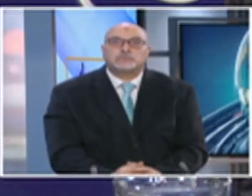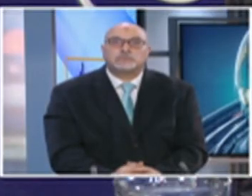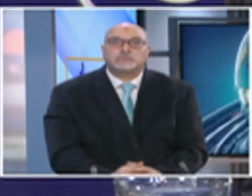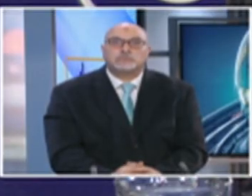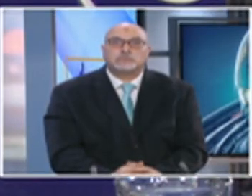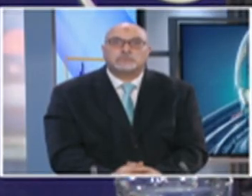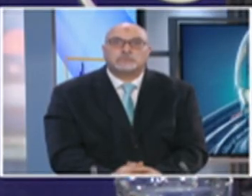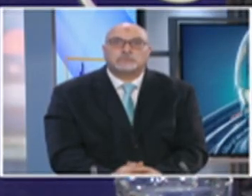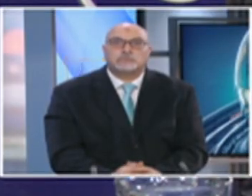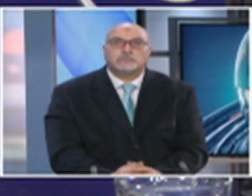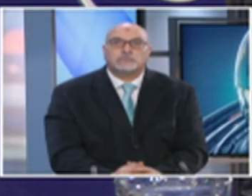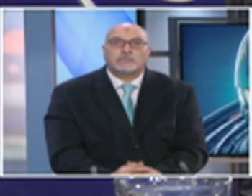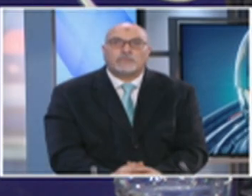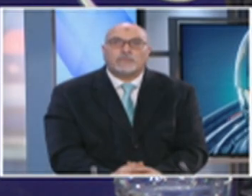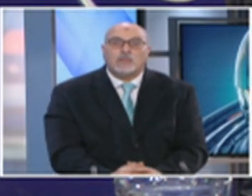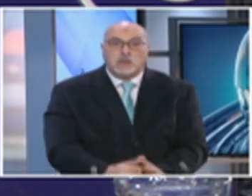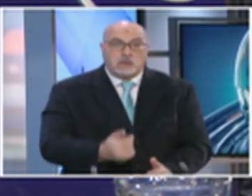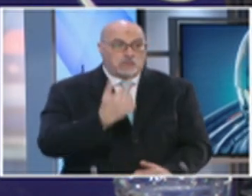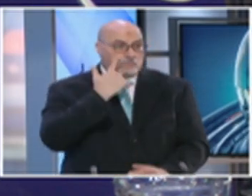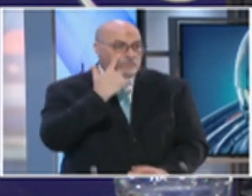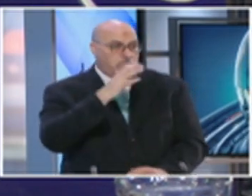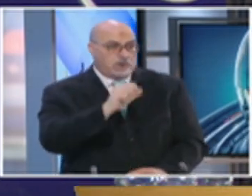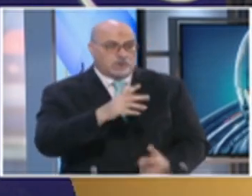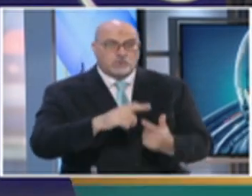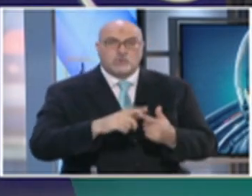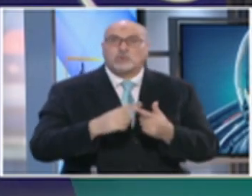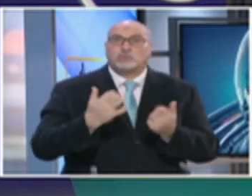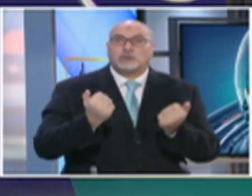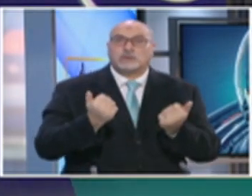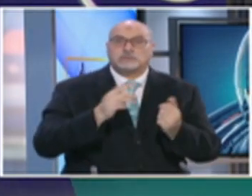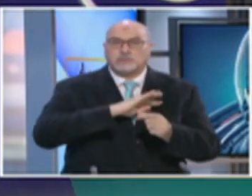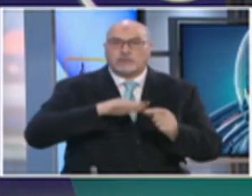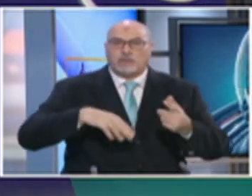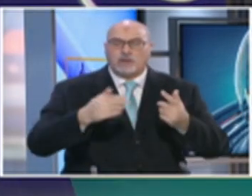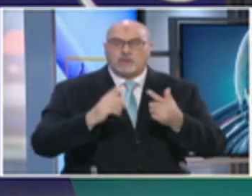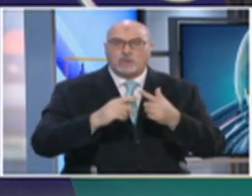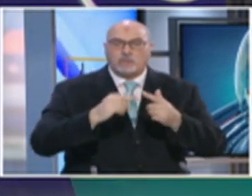احنا شفنا التطورات التكنولوجيات الحديثة مع الدستور الجديد